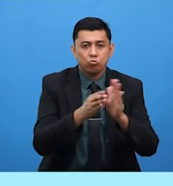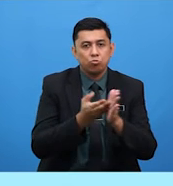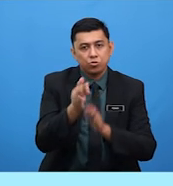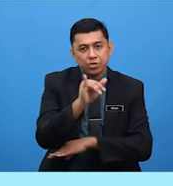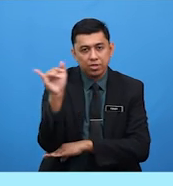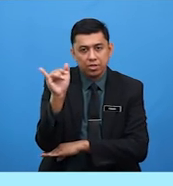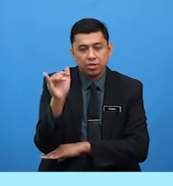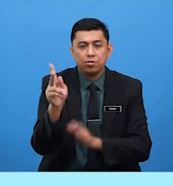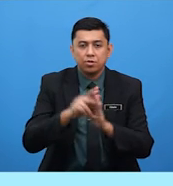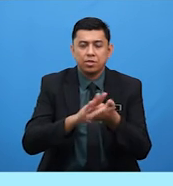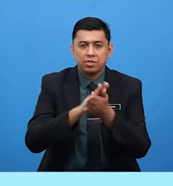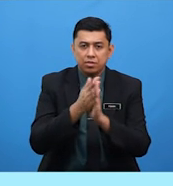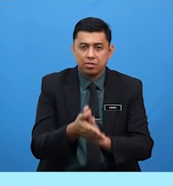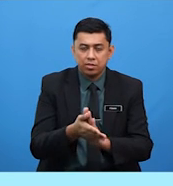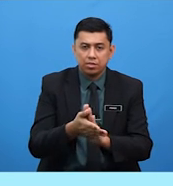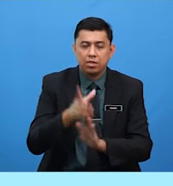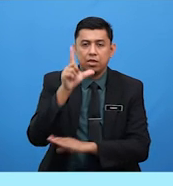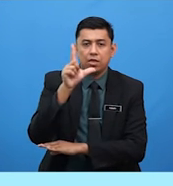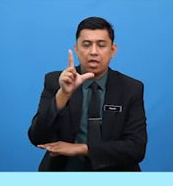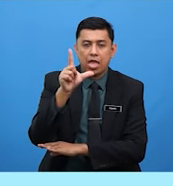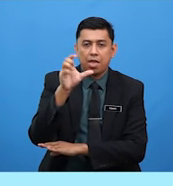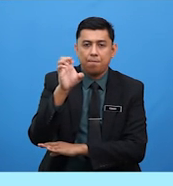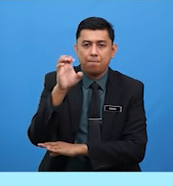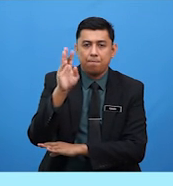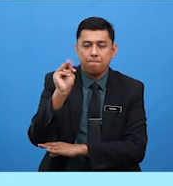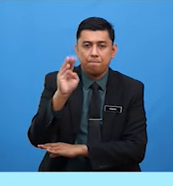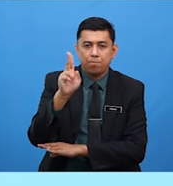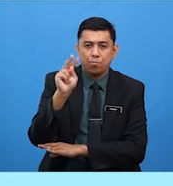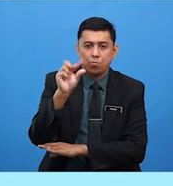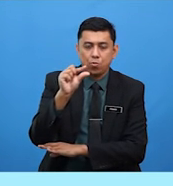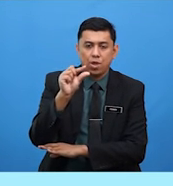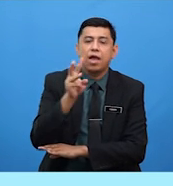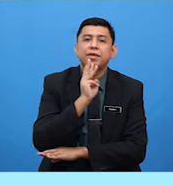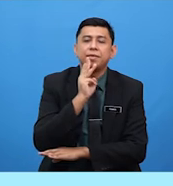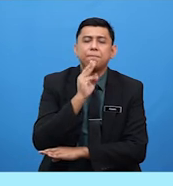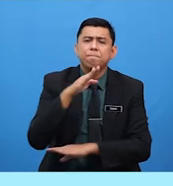Contoh seterusnya, kejadian embung air pada waktu pagi.